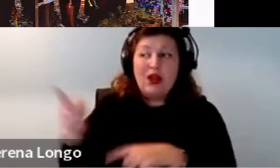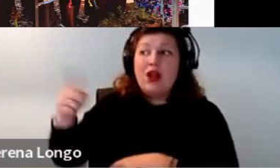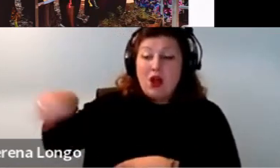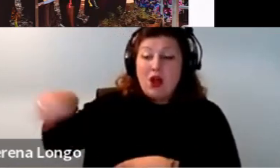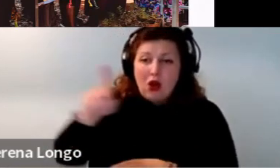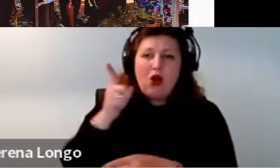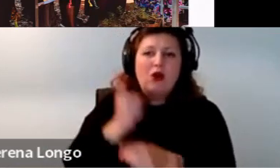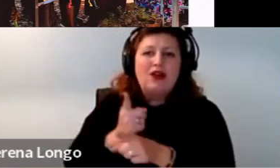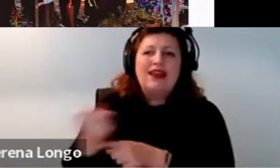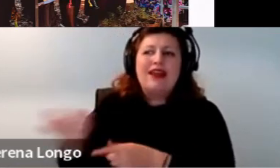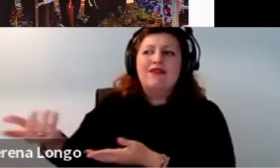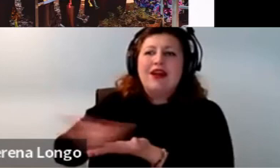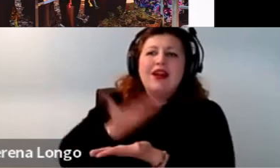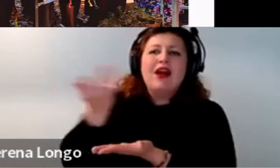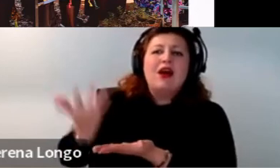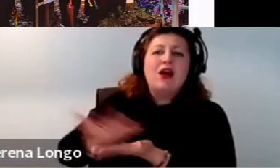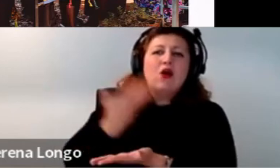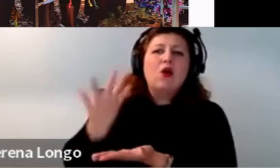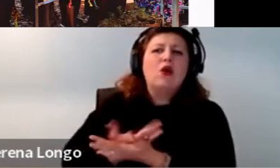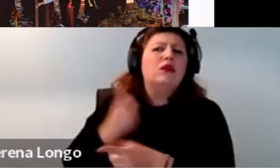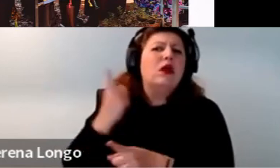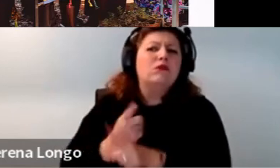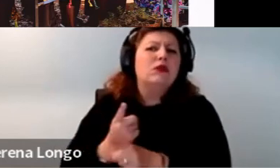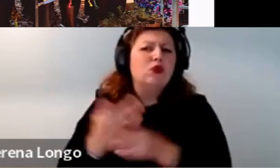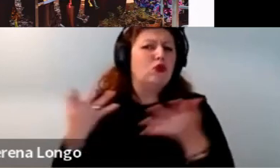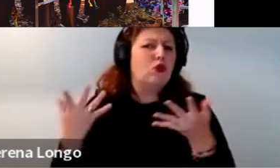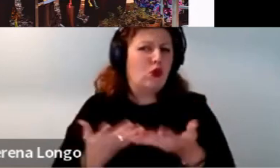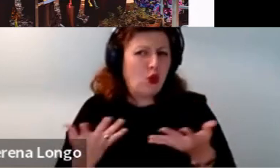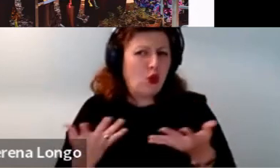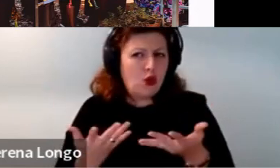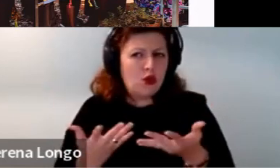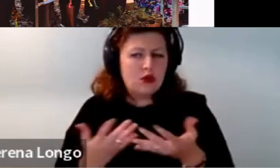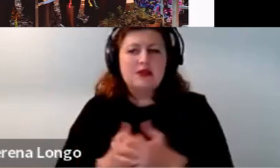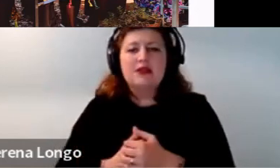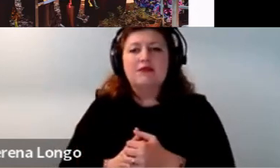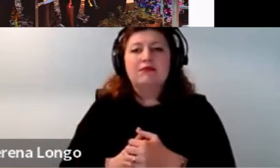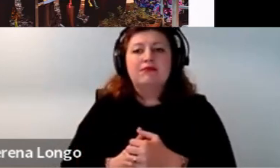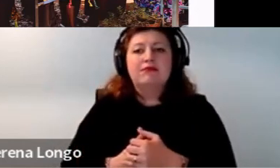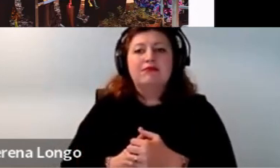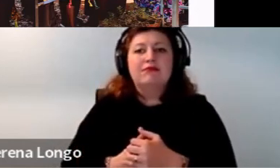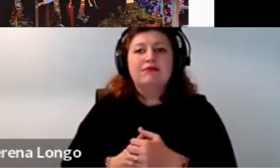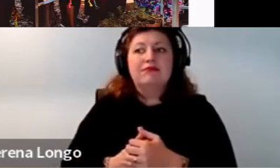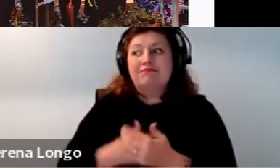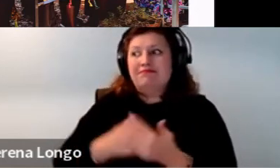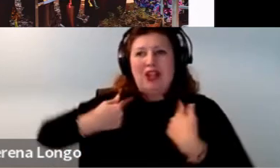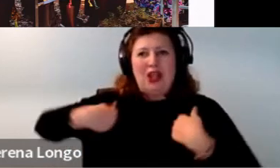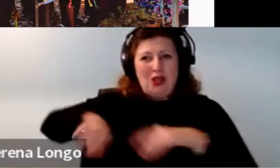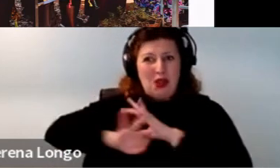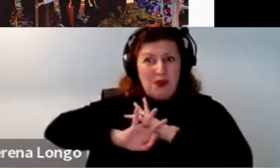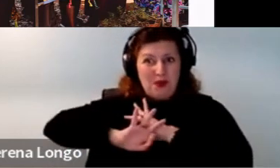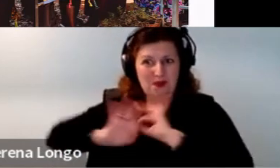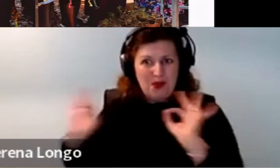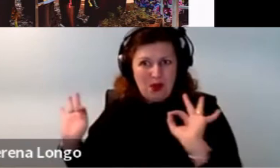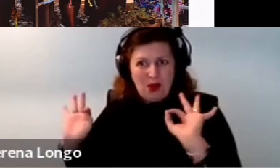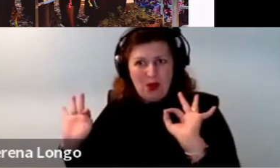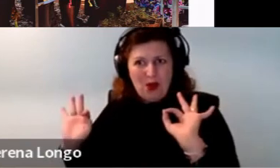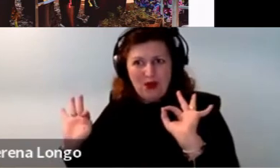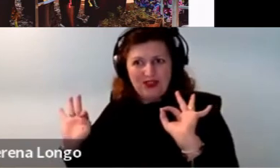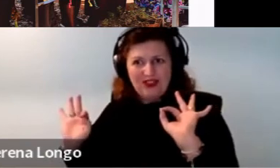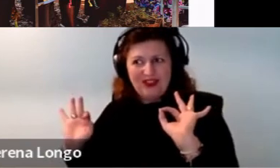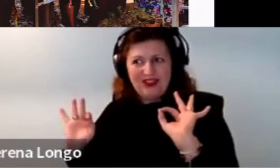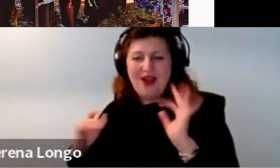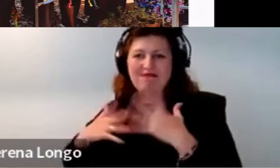devono identificare i bisogni in modo che tu anche in buona fede non gli imponi niente